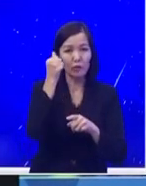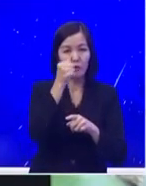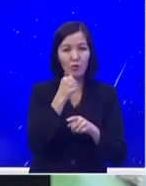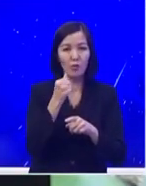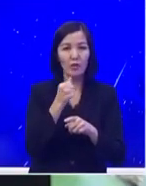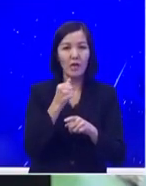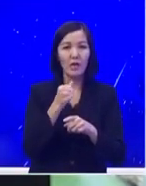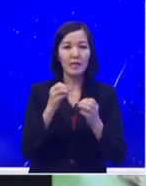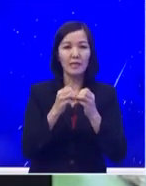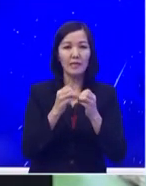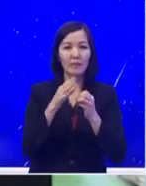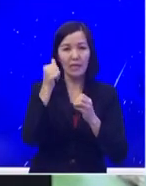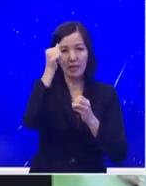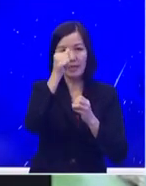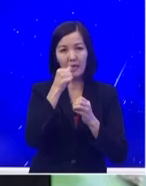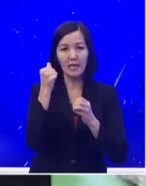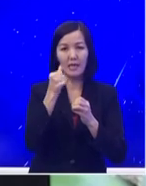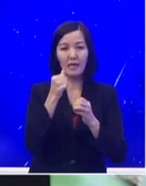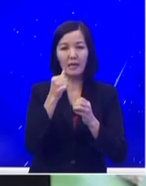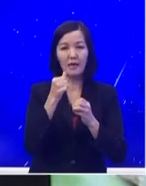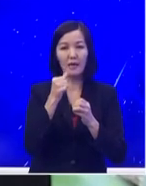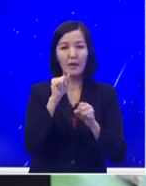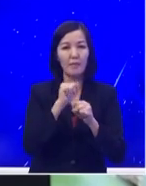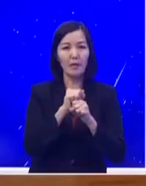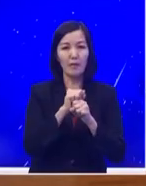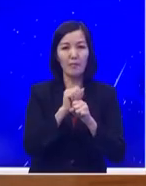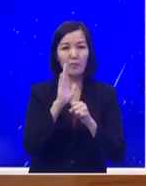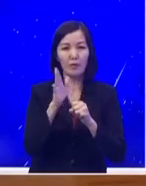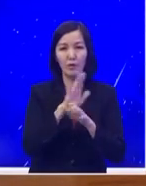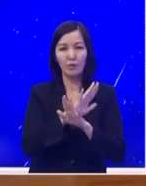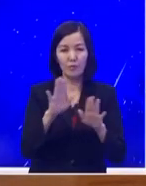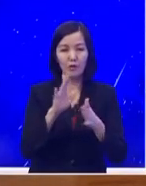также гарантирует 10-15 лет бесперебойной работы.